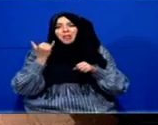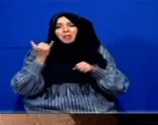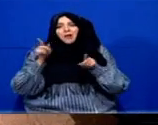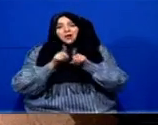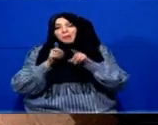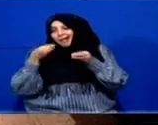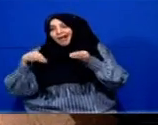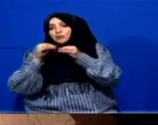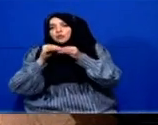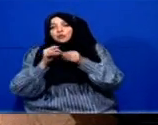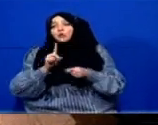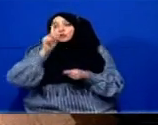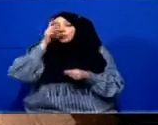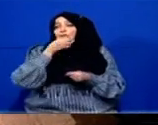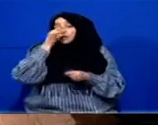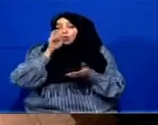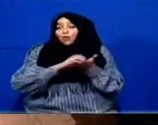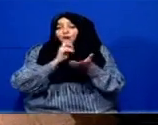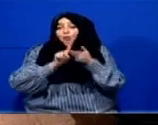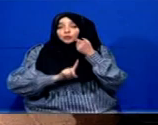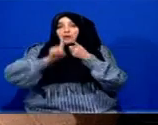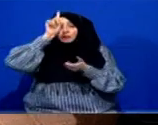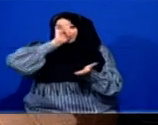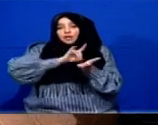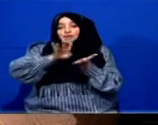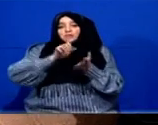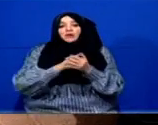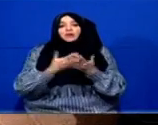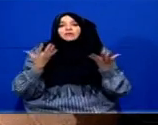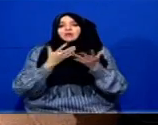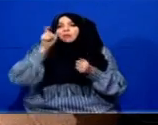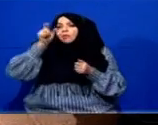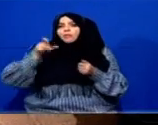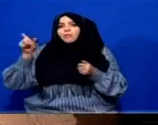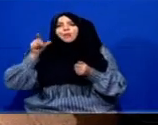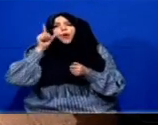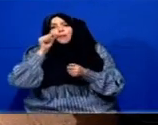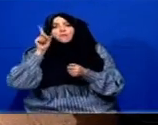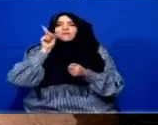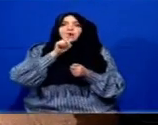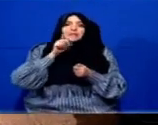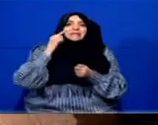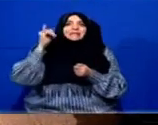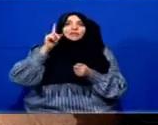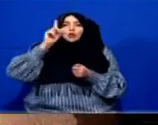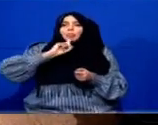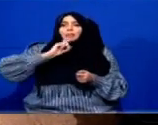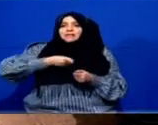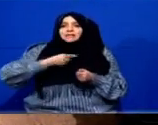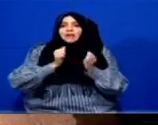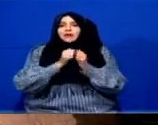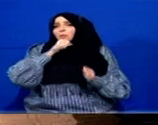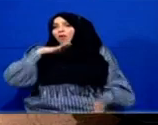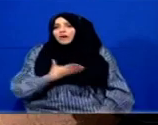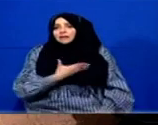في كتابه قولا كريمه اعوذ بالله من الشيطان الرجيم وما كان لمؤمن ولا مؤمنه اذا قضى الله ورسوله امرا